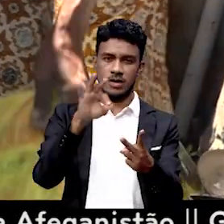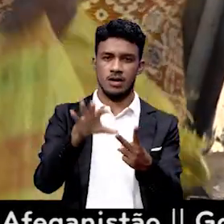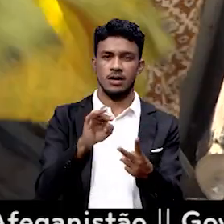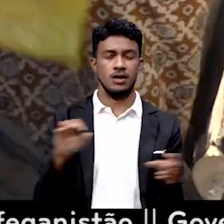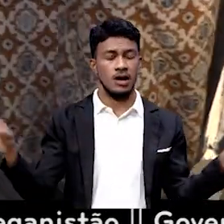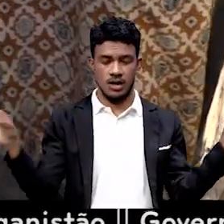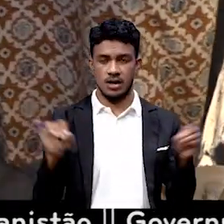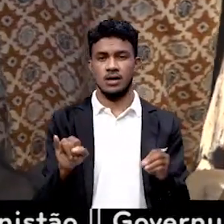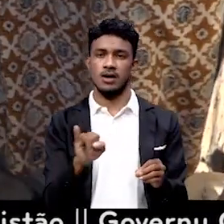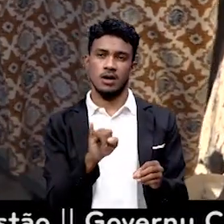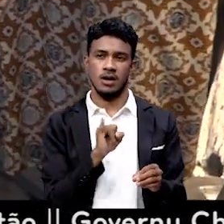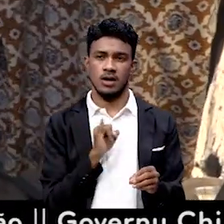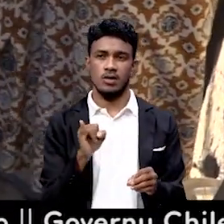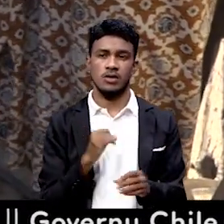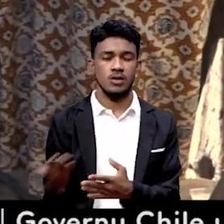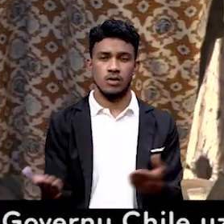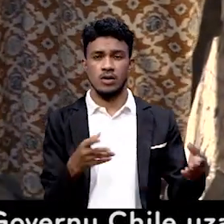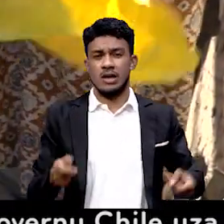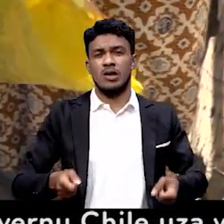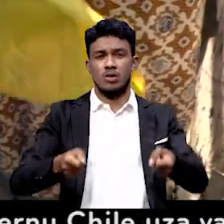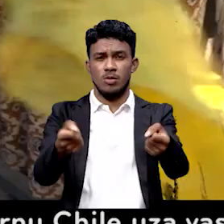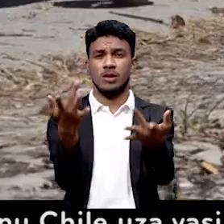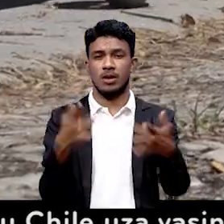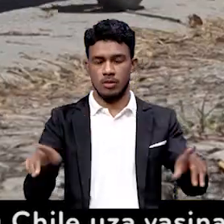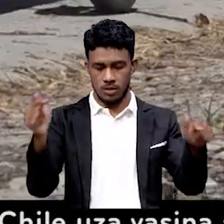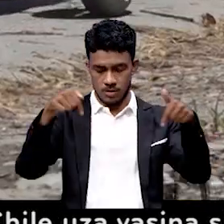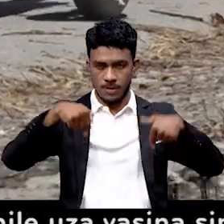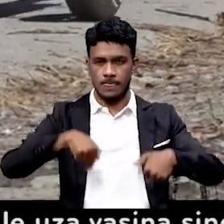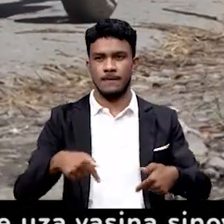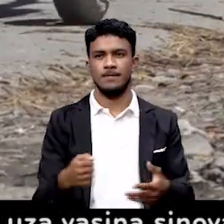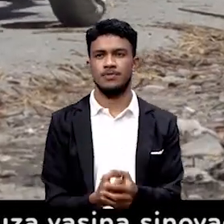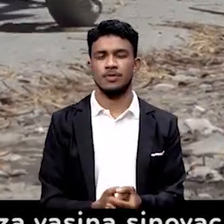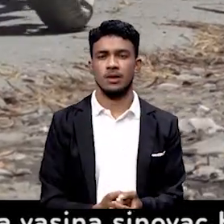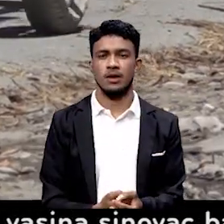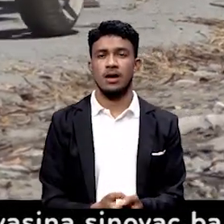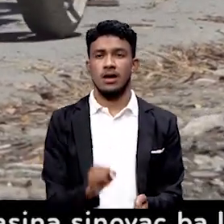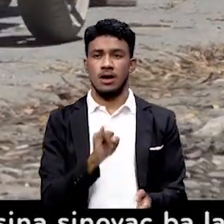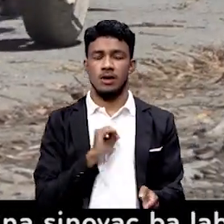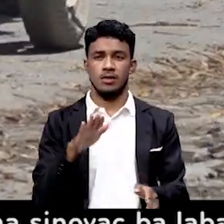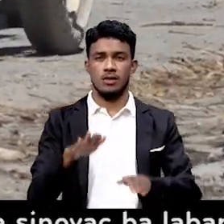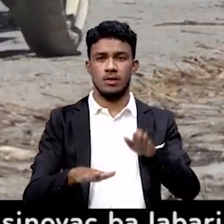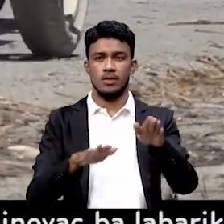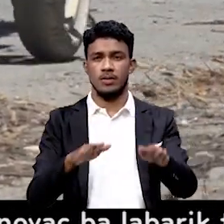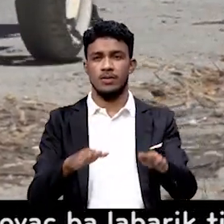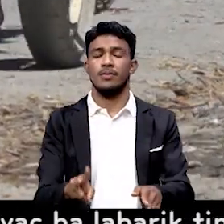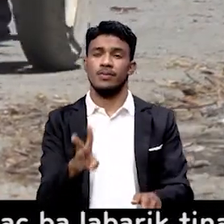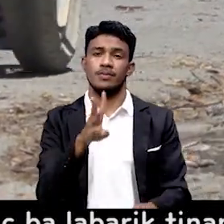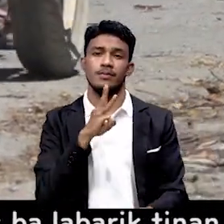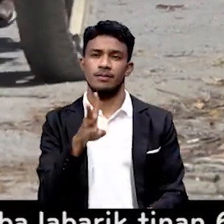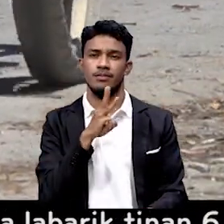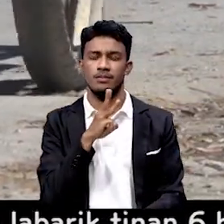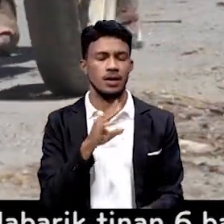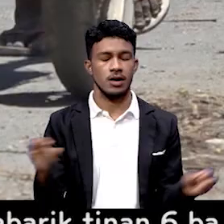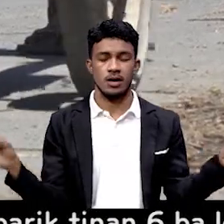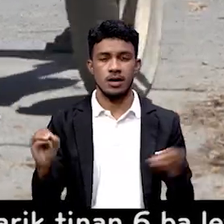lai ne ha lor probak mam mai di ha la ne be kwartere de mo sa la lo au